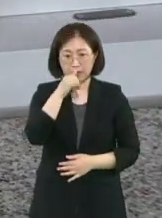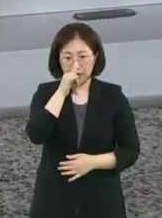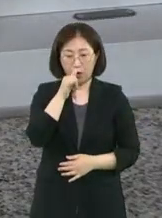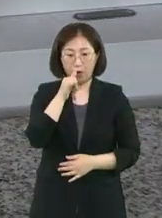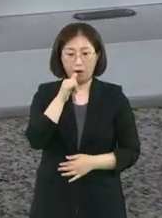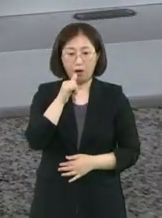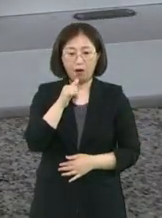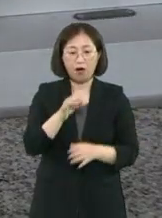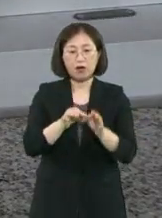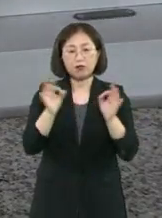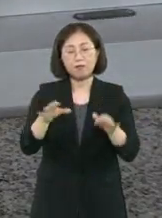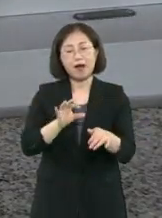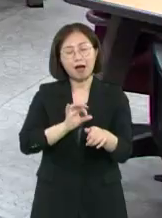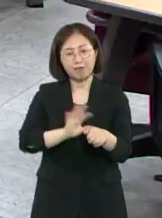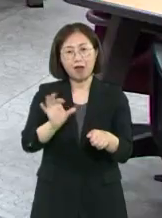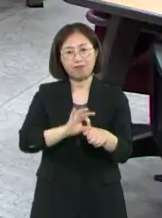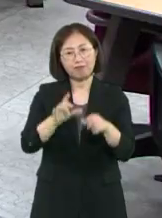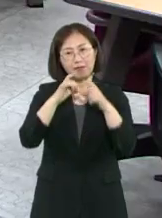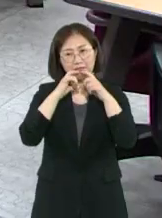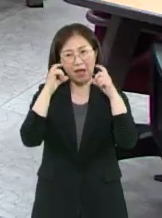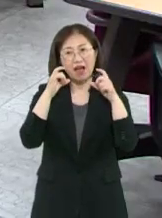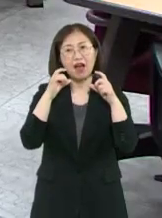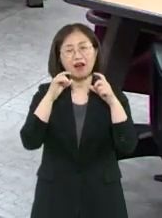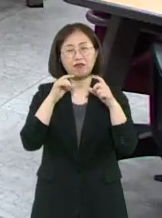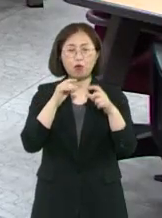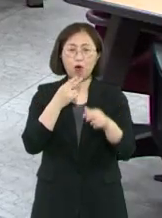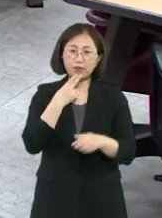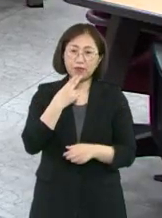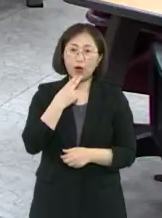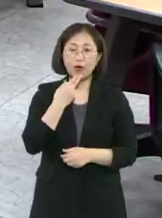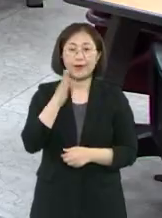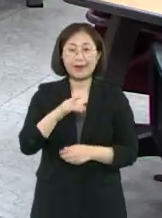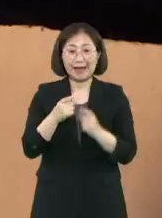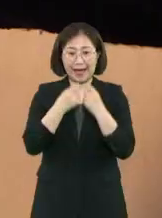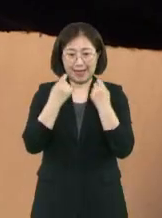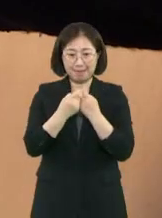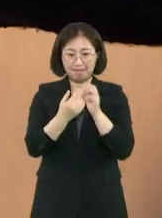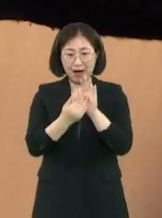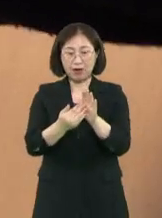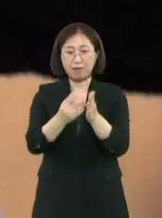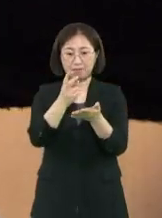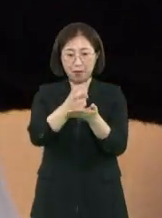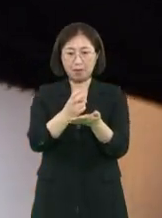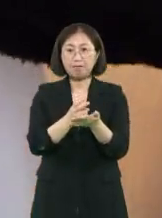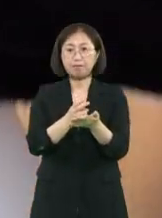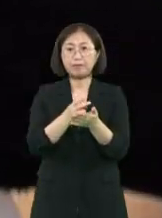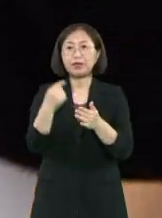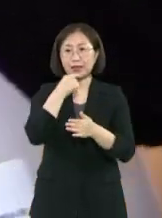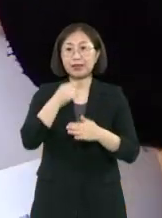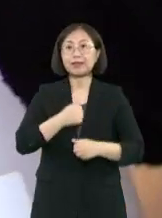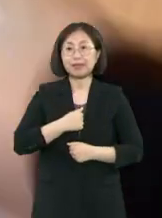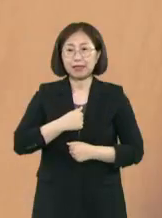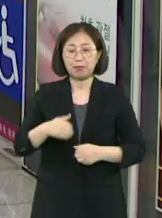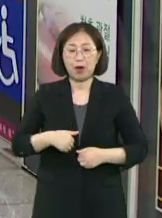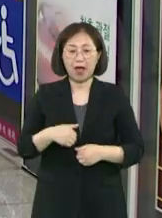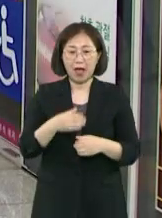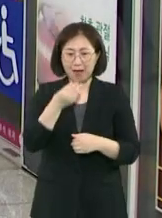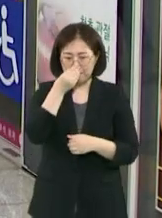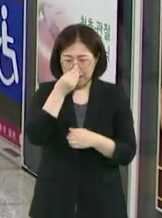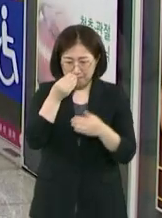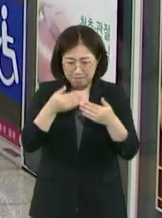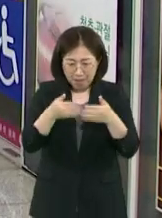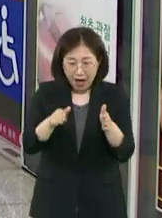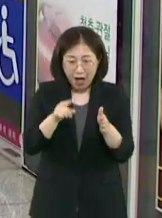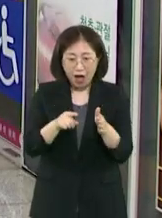한동안 느슨했던 개인 방역 수칙을 철저히 준수하는 게 무엇보다 중요합니다. 밀폐, 밀집,